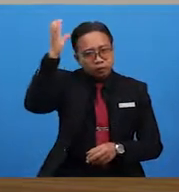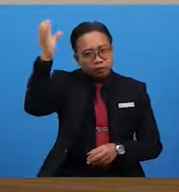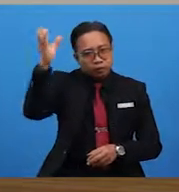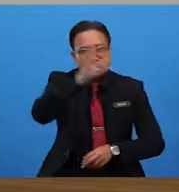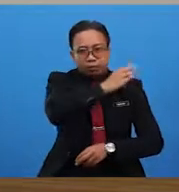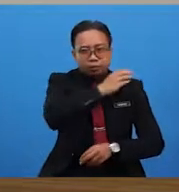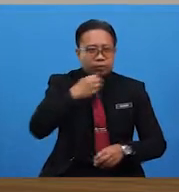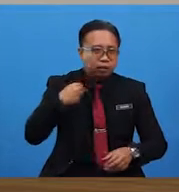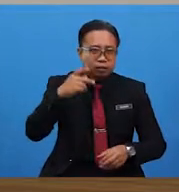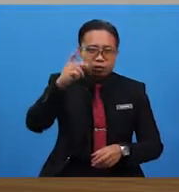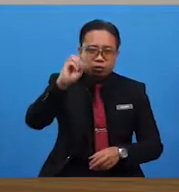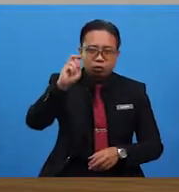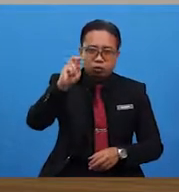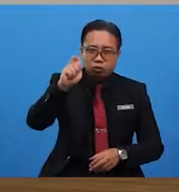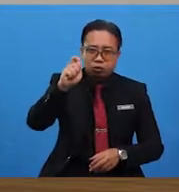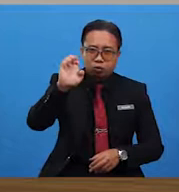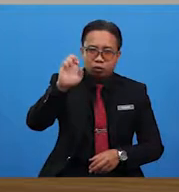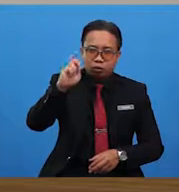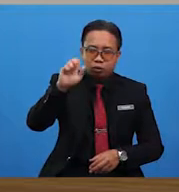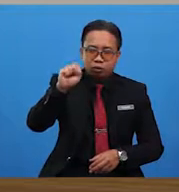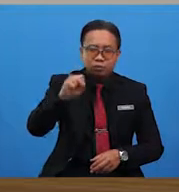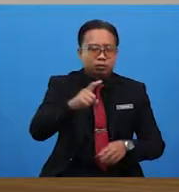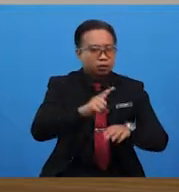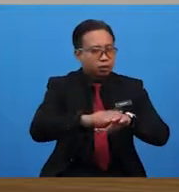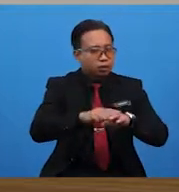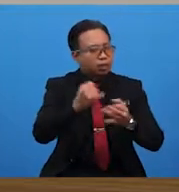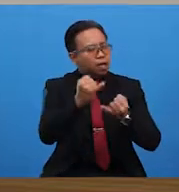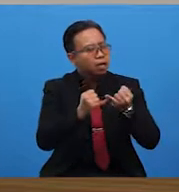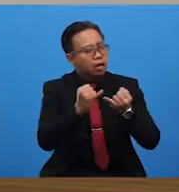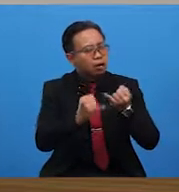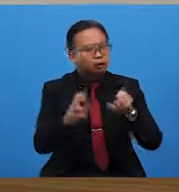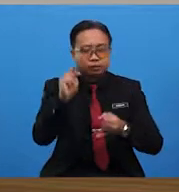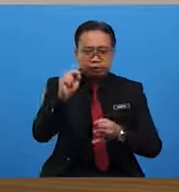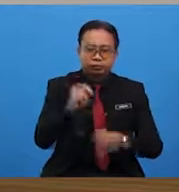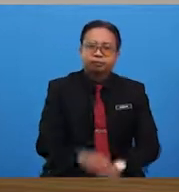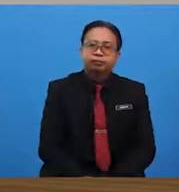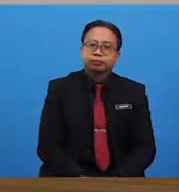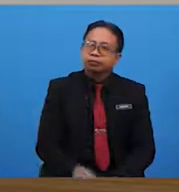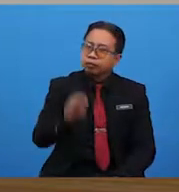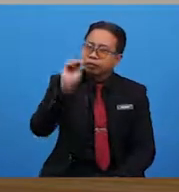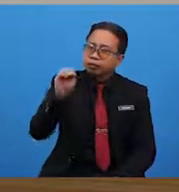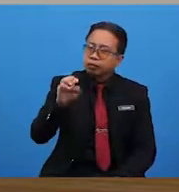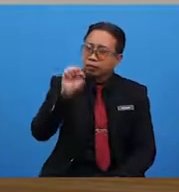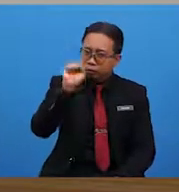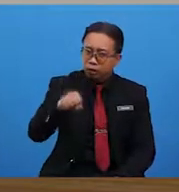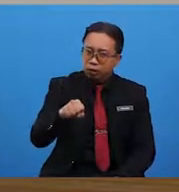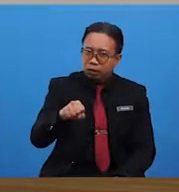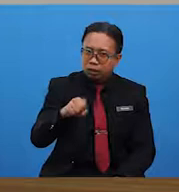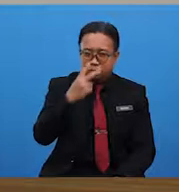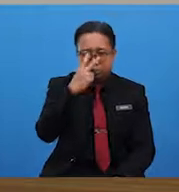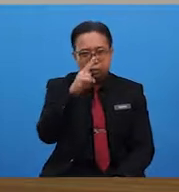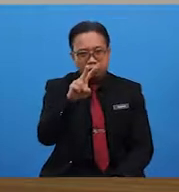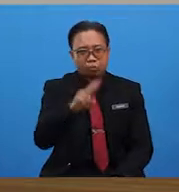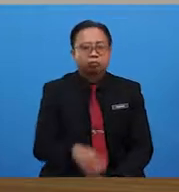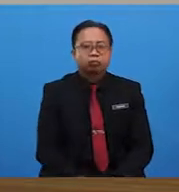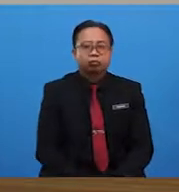juga konteks Ji bahagian akhir nanti belajar boleh menganalisis permasalahan dan